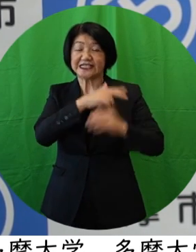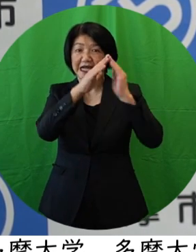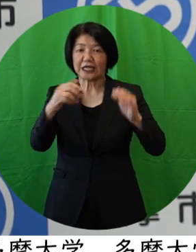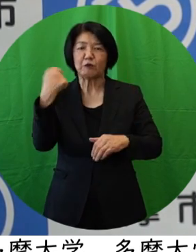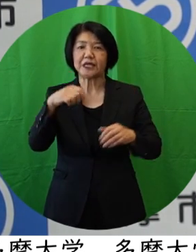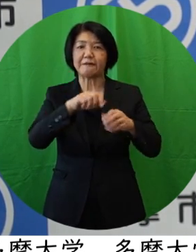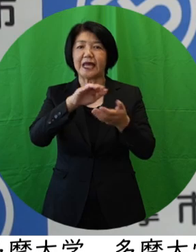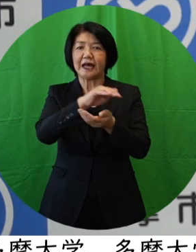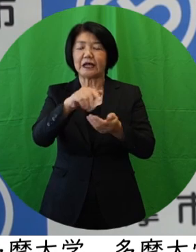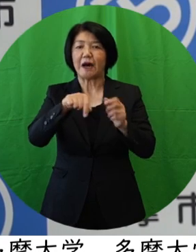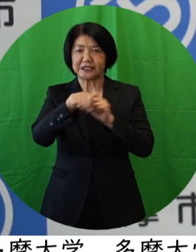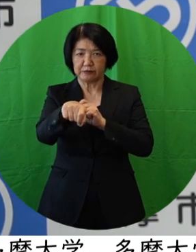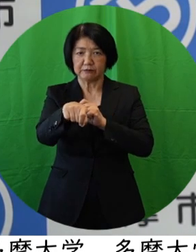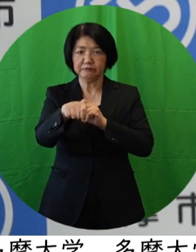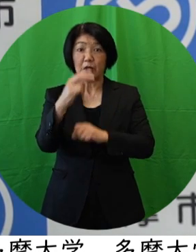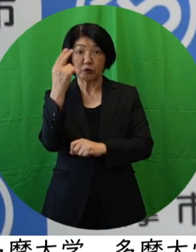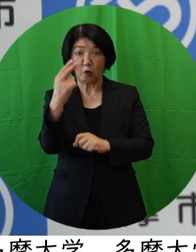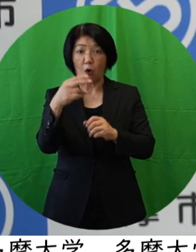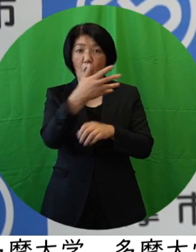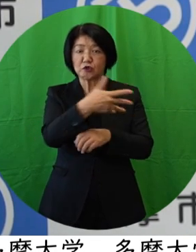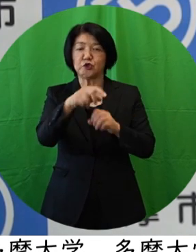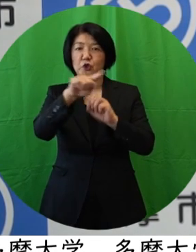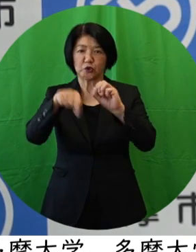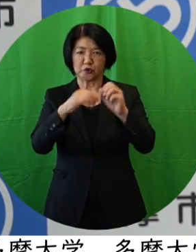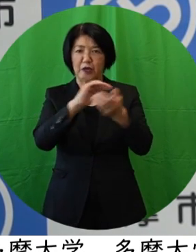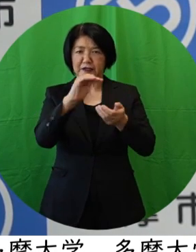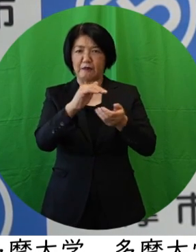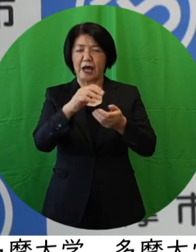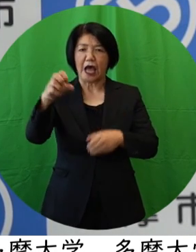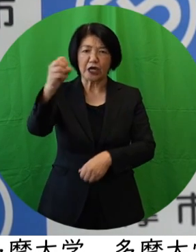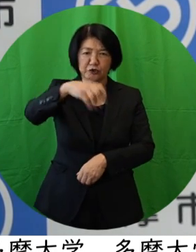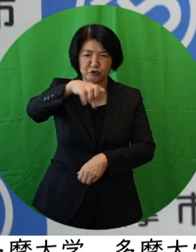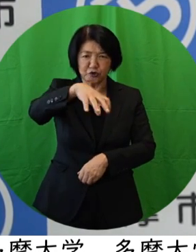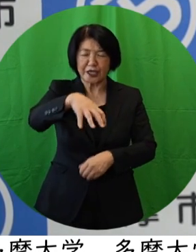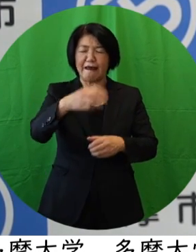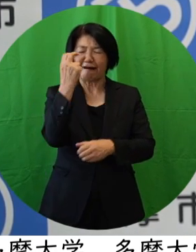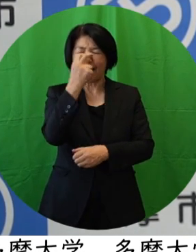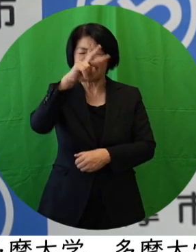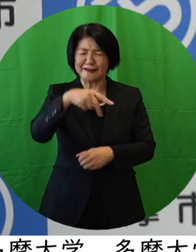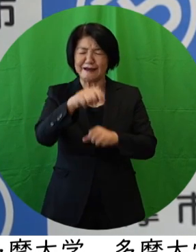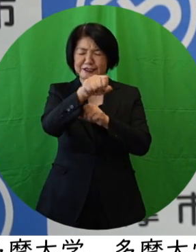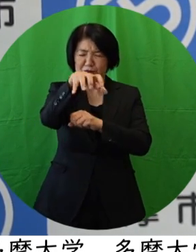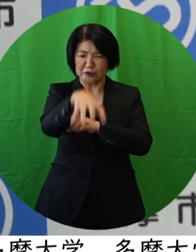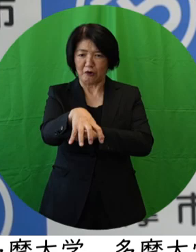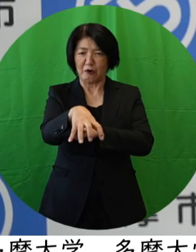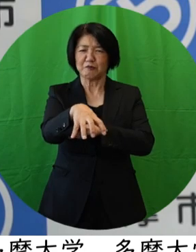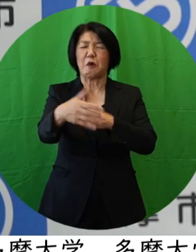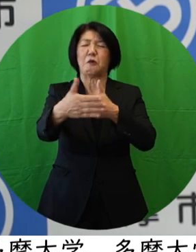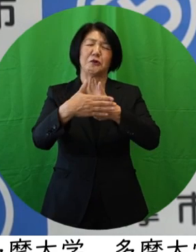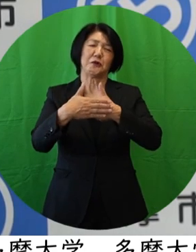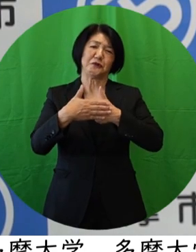市部東京都水道局多摩給水管理事務所などの皆さんにもご協力いただきまし